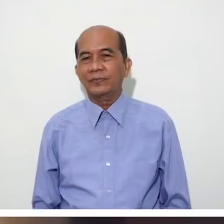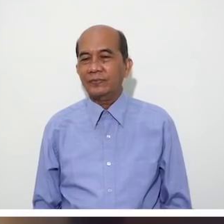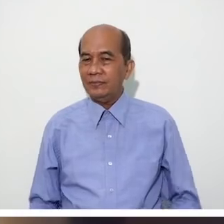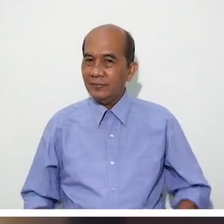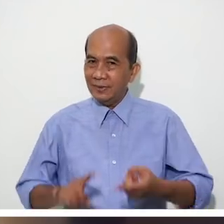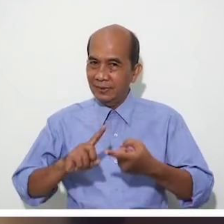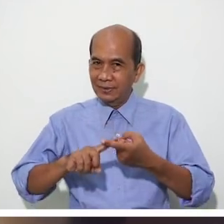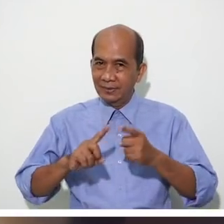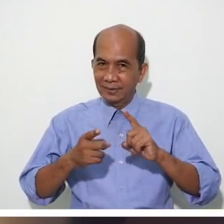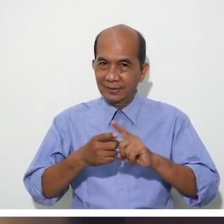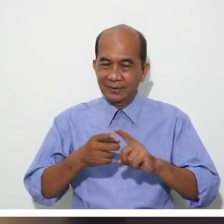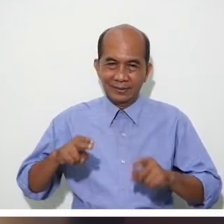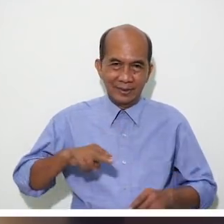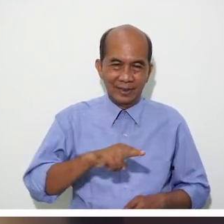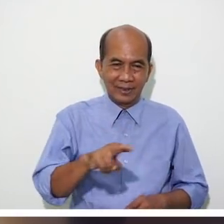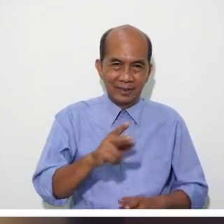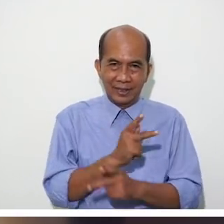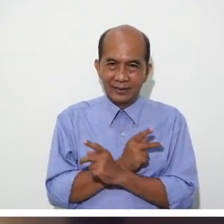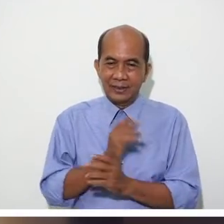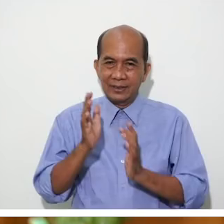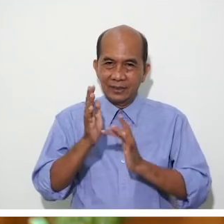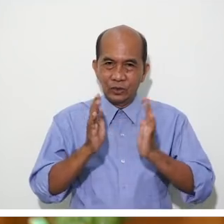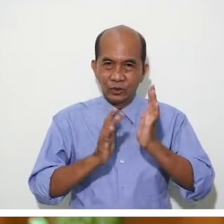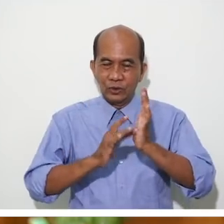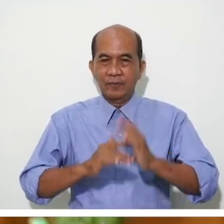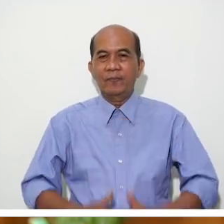Rekan-rekan sekalian yang dikasihi Tuhan Yesus Kristus,